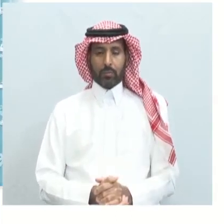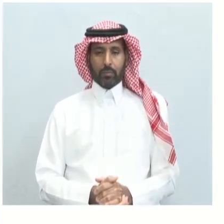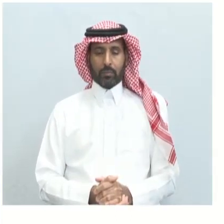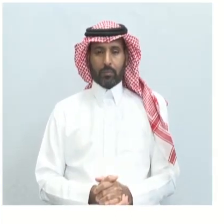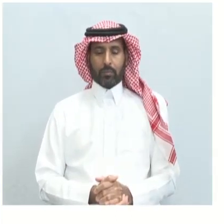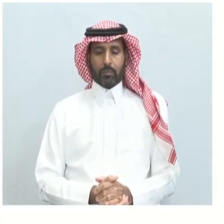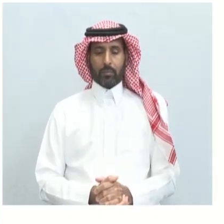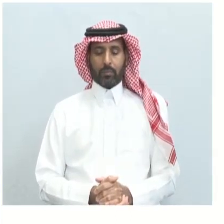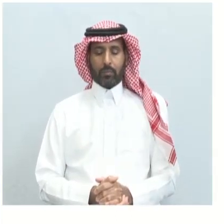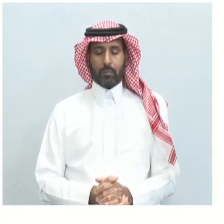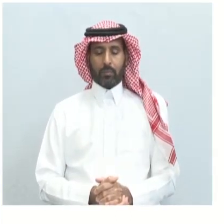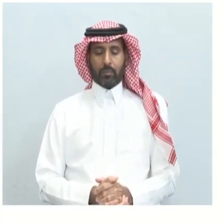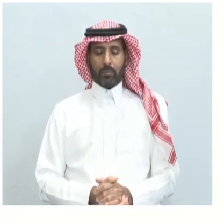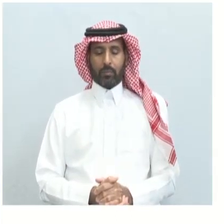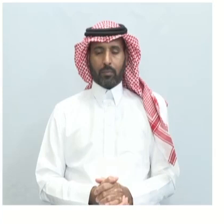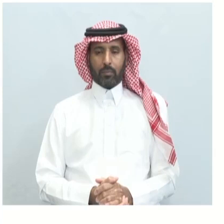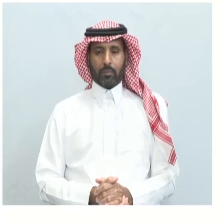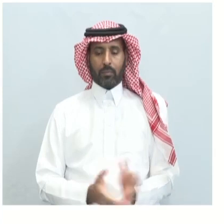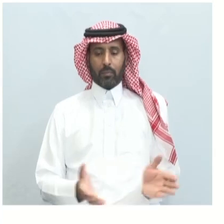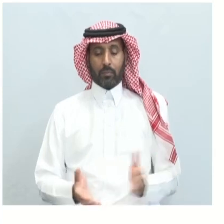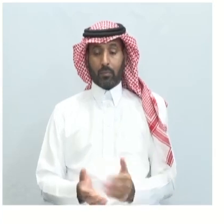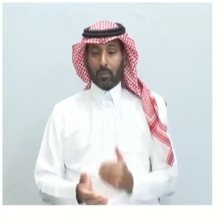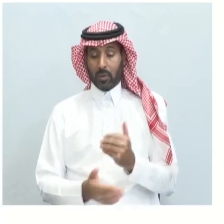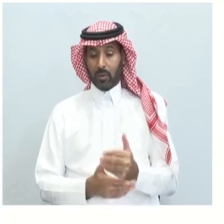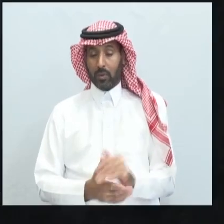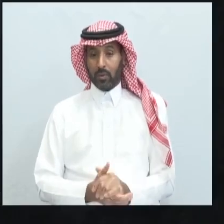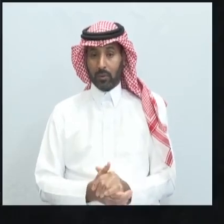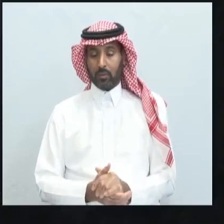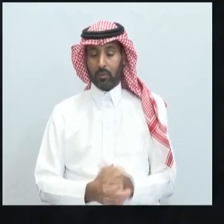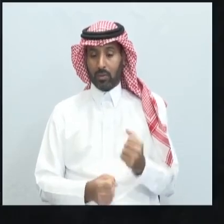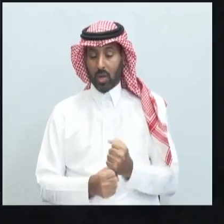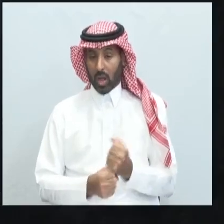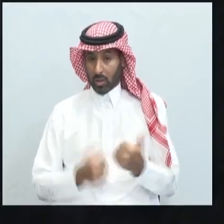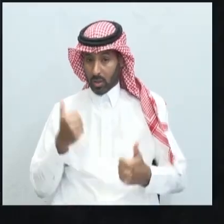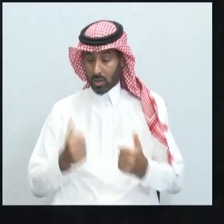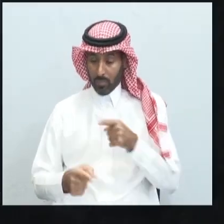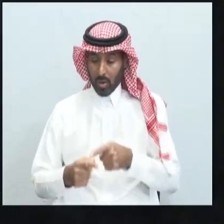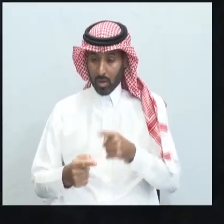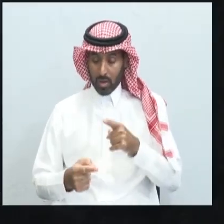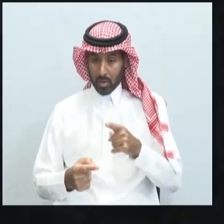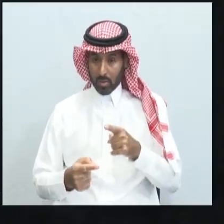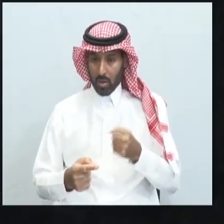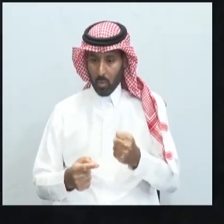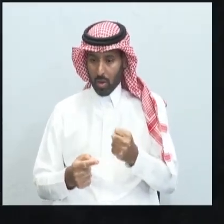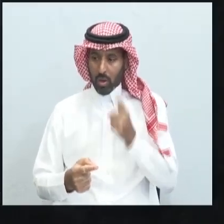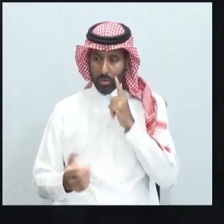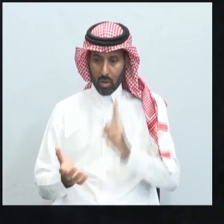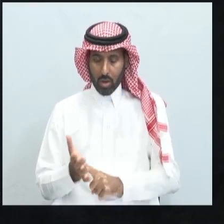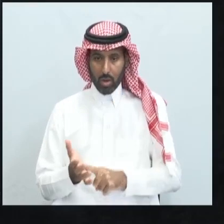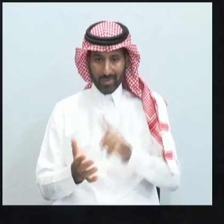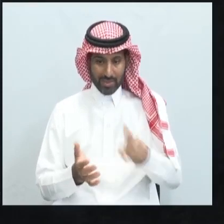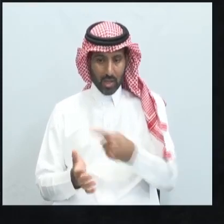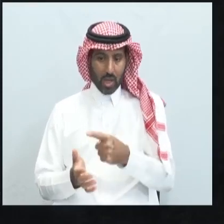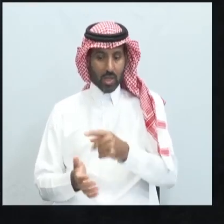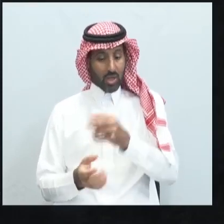ومعالجتها ايضا نقوم بعده اجراءات منها اجراء اختبارات صارمه والتحقق من صحه